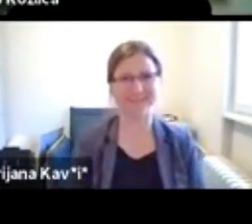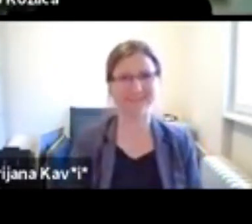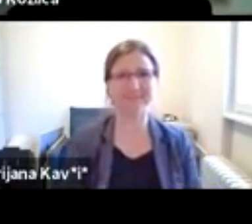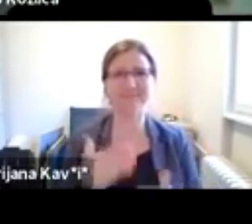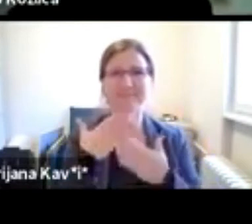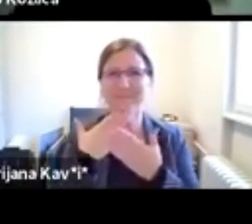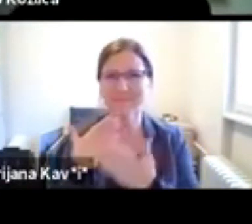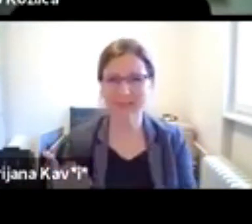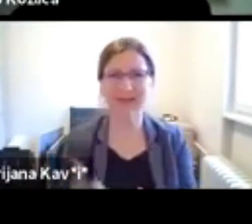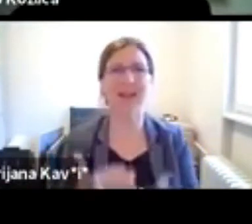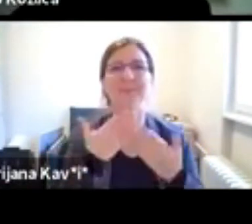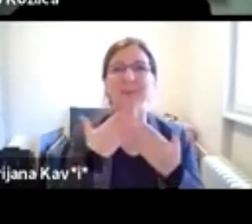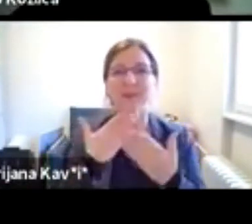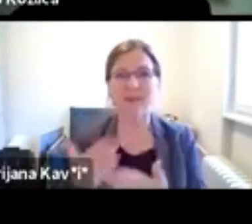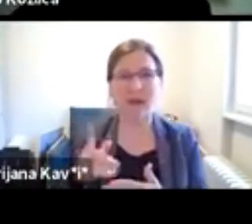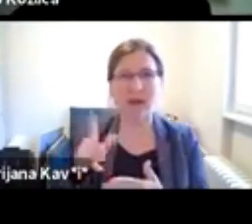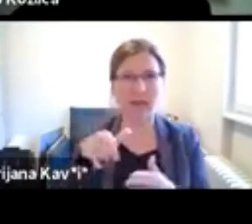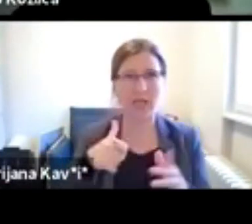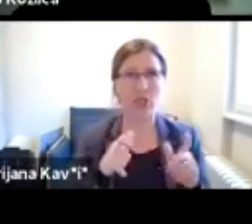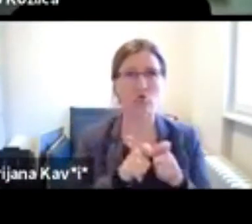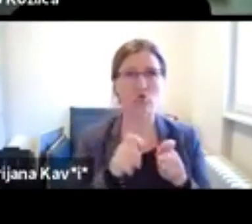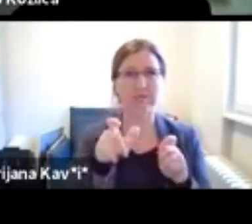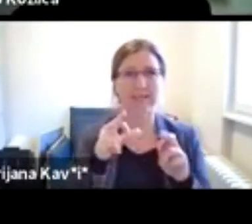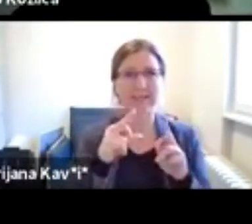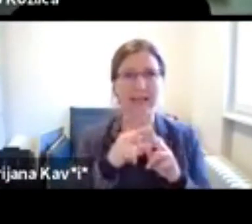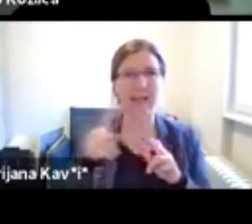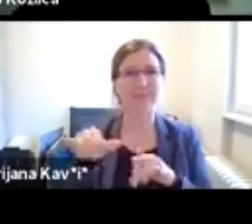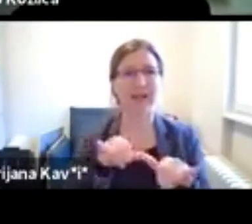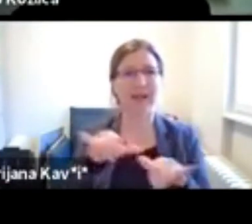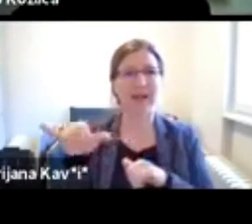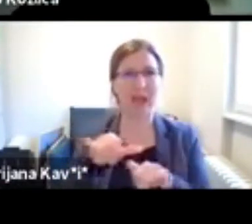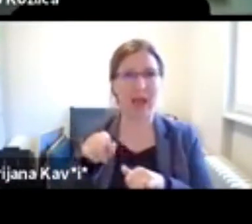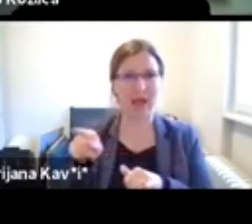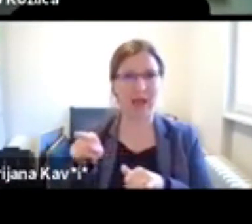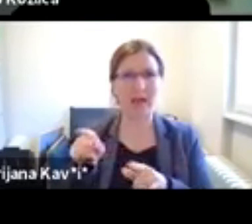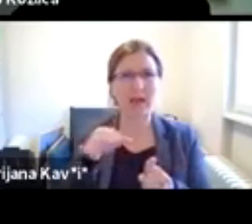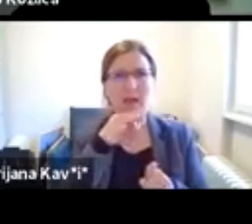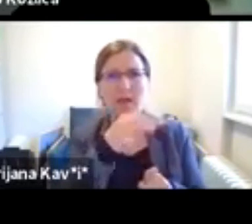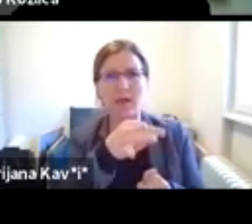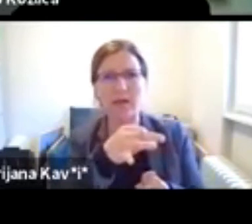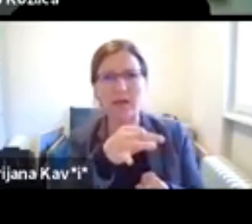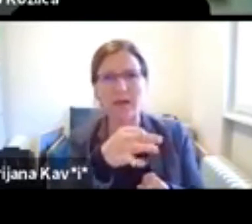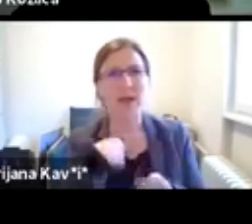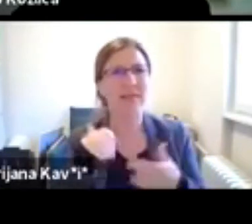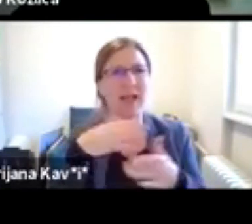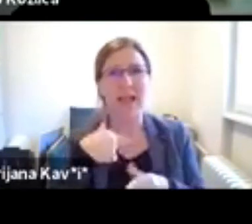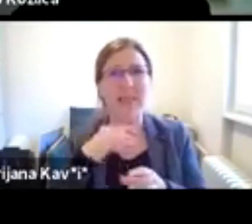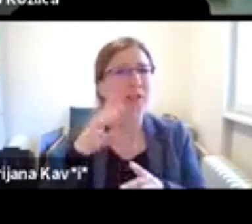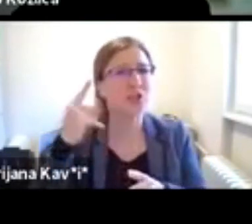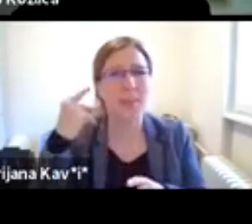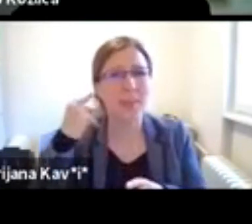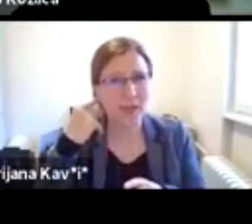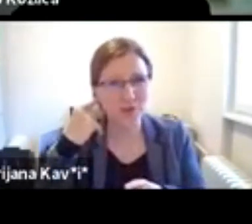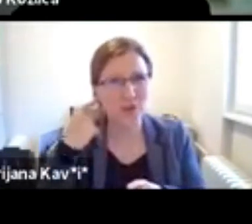Ljubice. I prije nego ravnatelj koji je otvorio slučaj... Ja vas i dalje ništa ne čujem, a evo